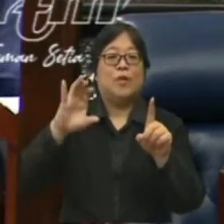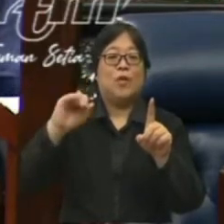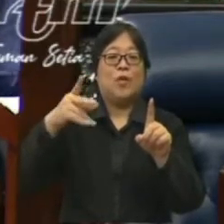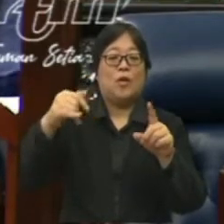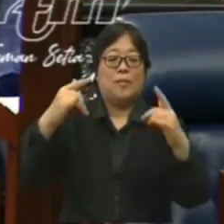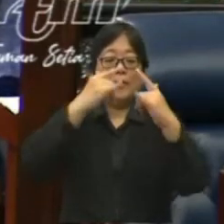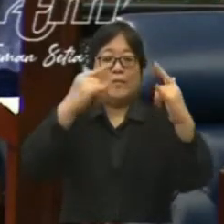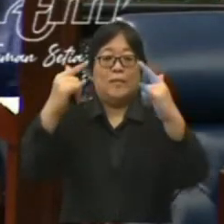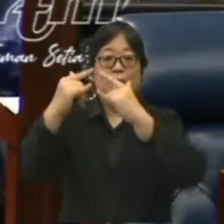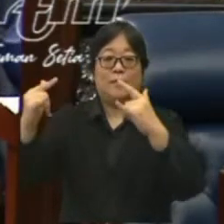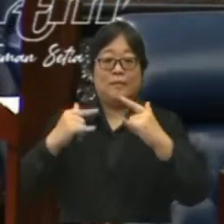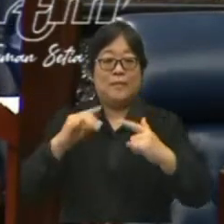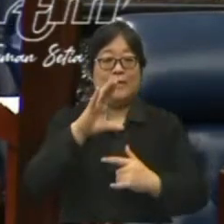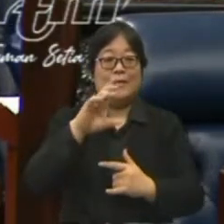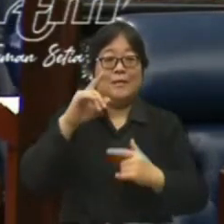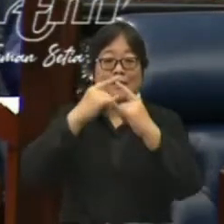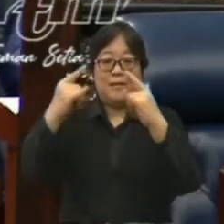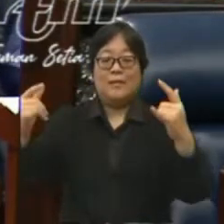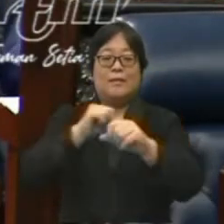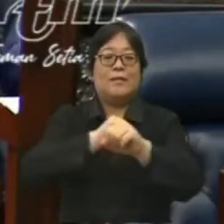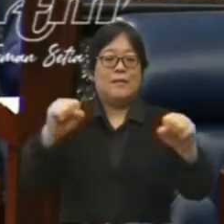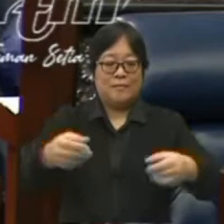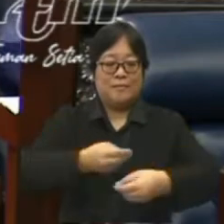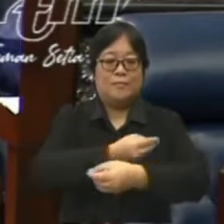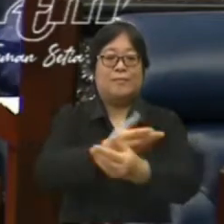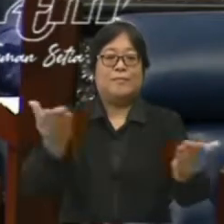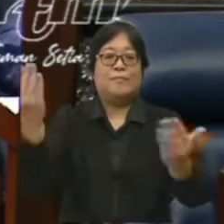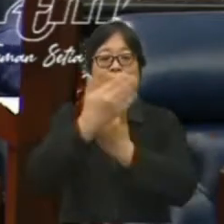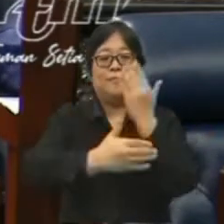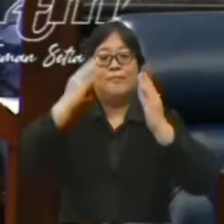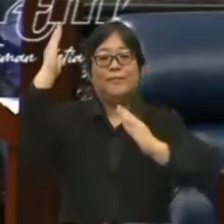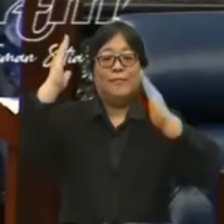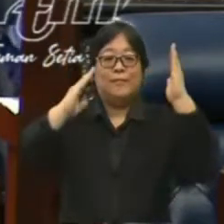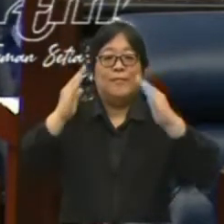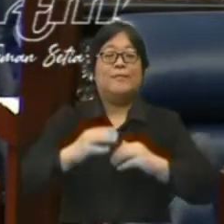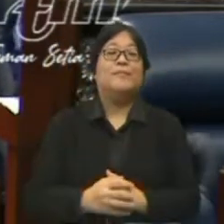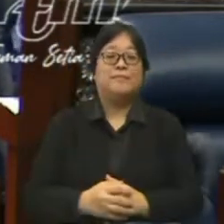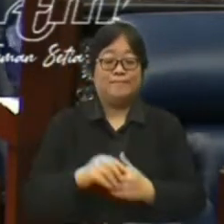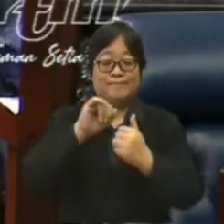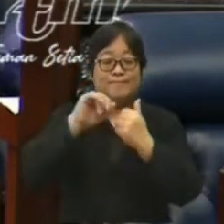atau kita sebut siten telah diagetkan ke seluruh negara